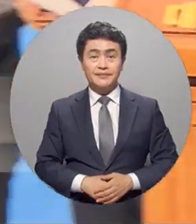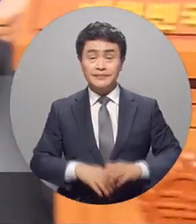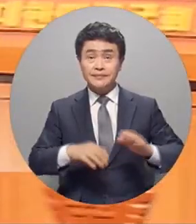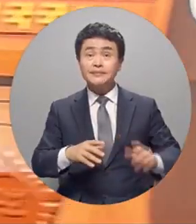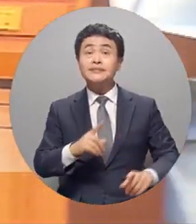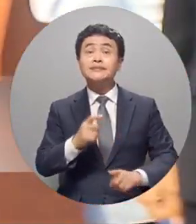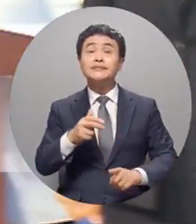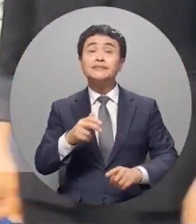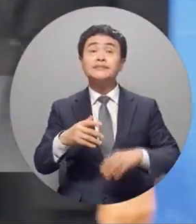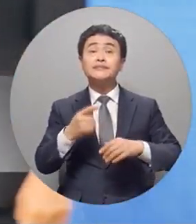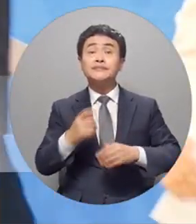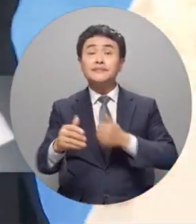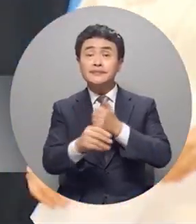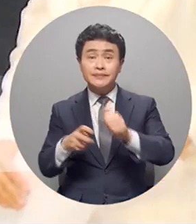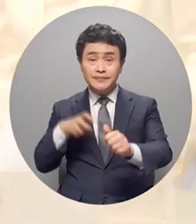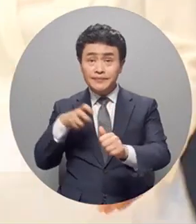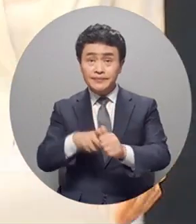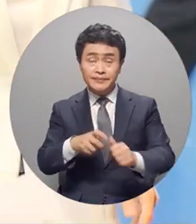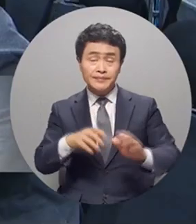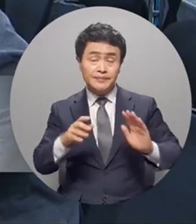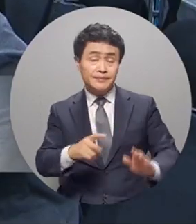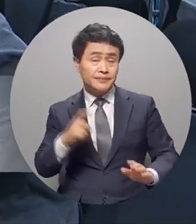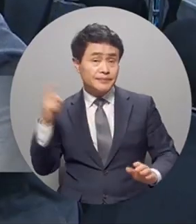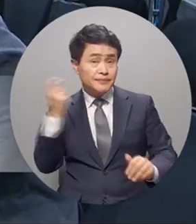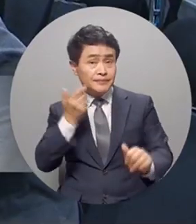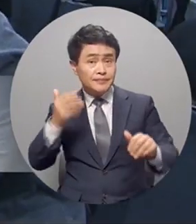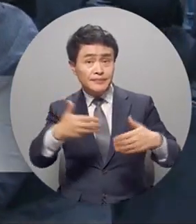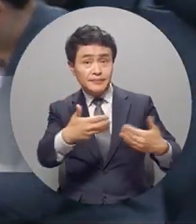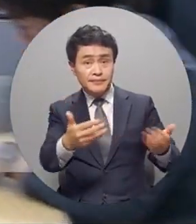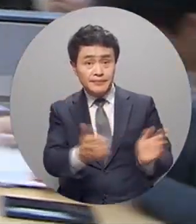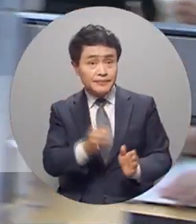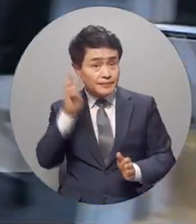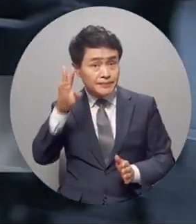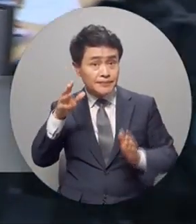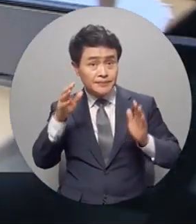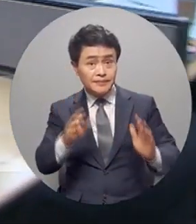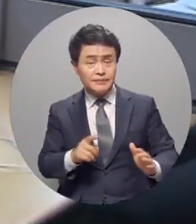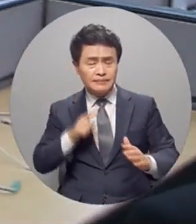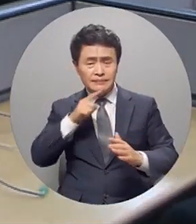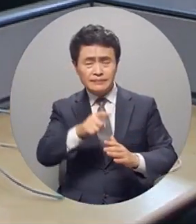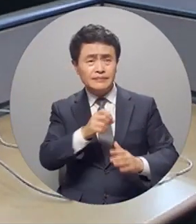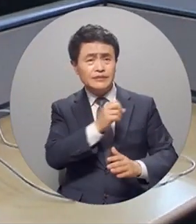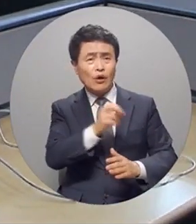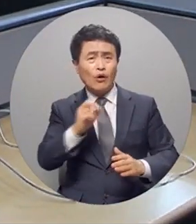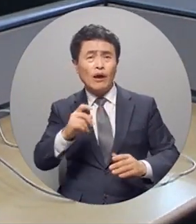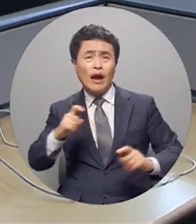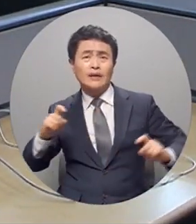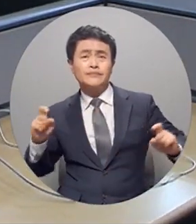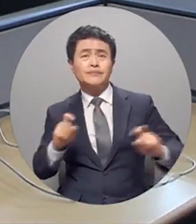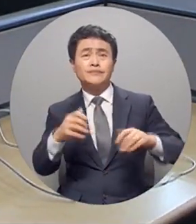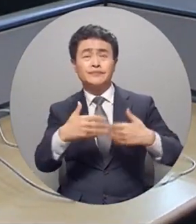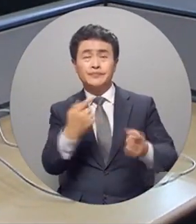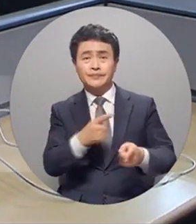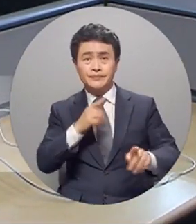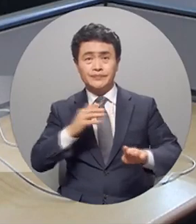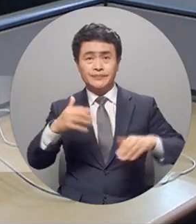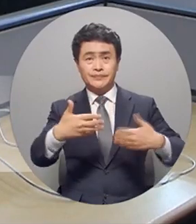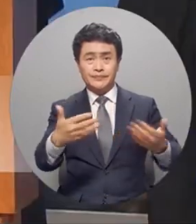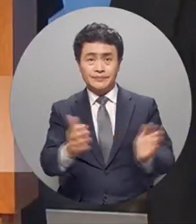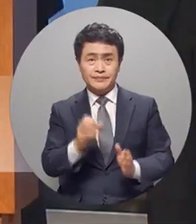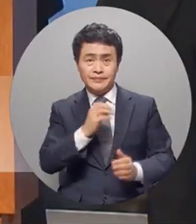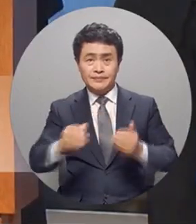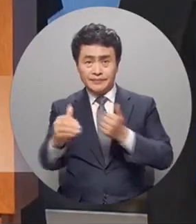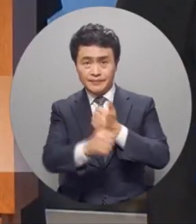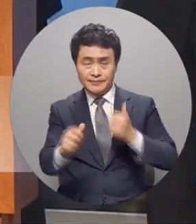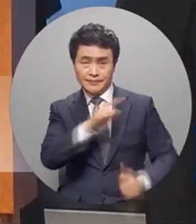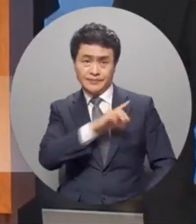이진숙 방송통신위원장 후보자 청문회 사흘차, 여야는 청문회장 밖에서 신경전을 펼쳤습니다. 더불어민주당 등 야당 의원들이